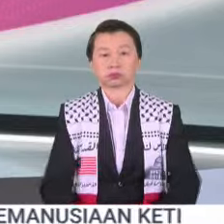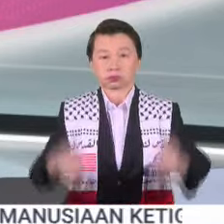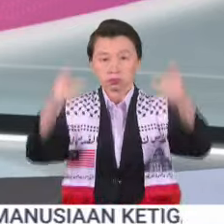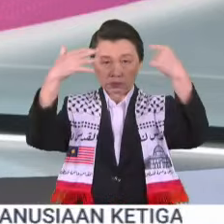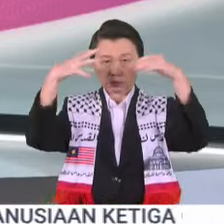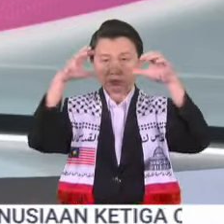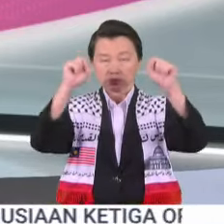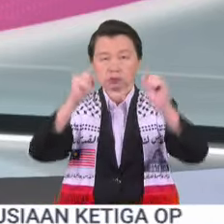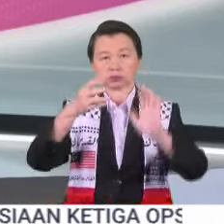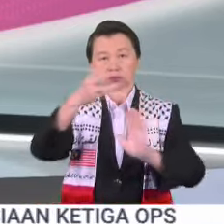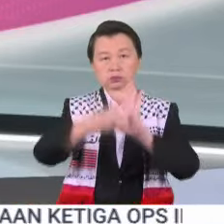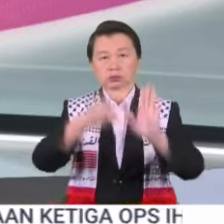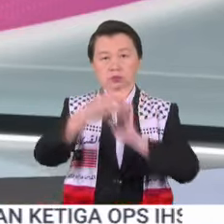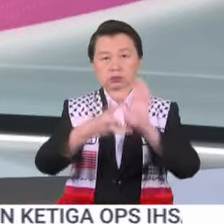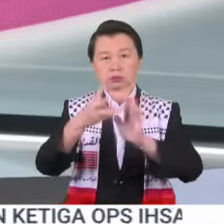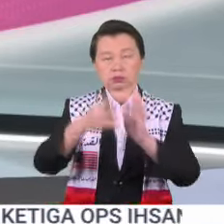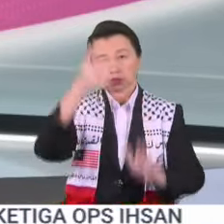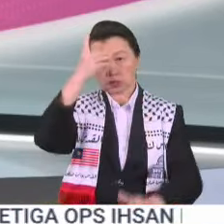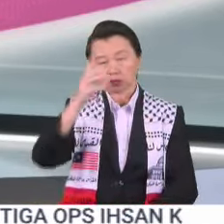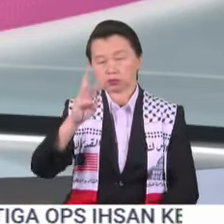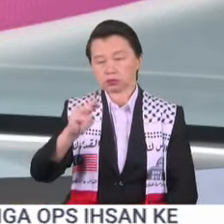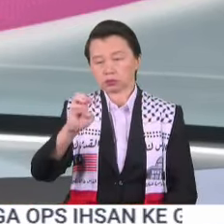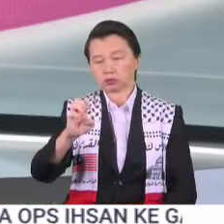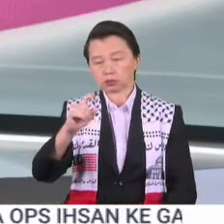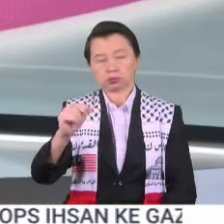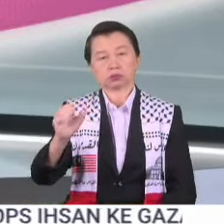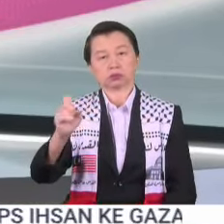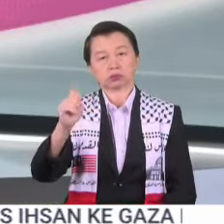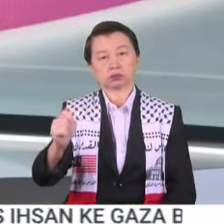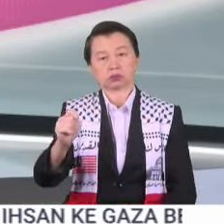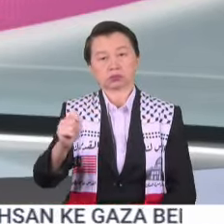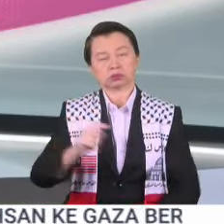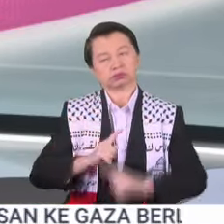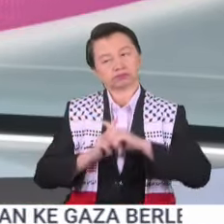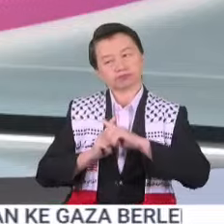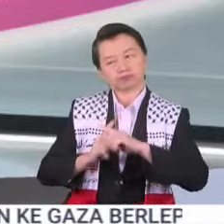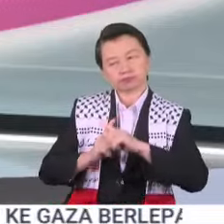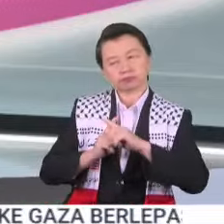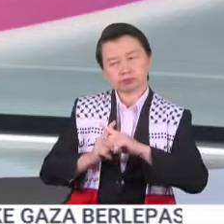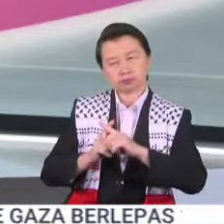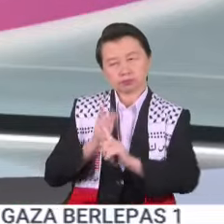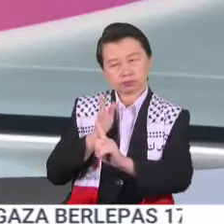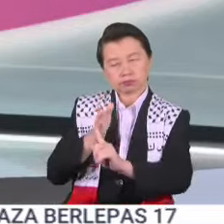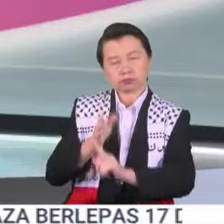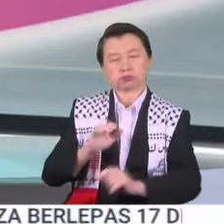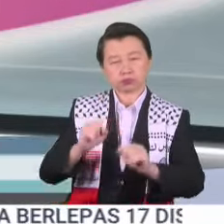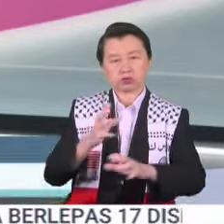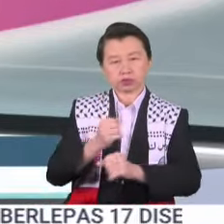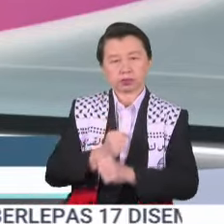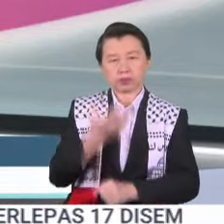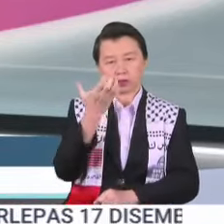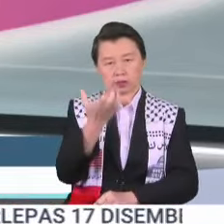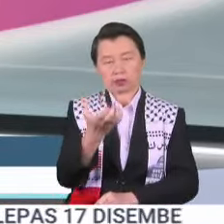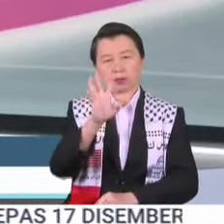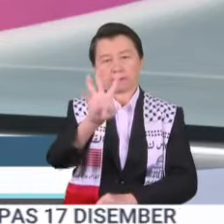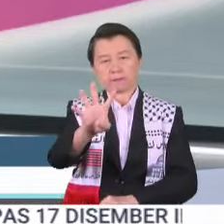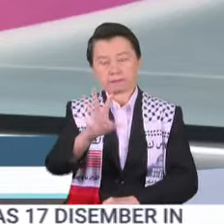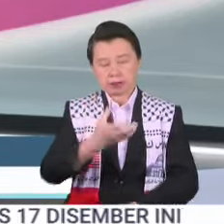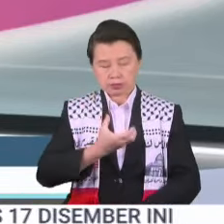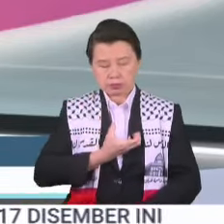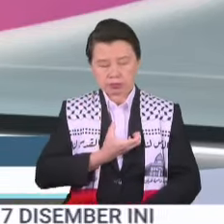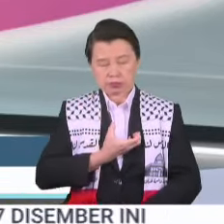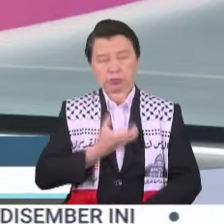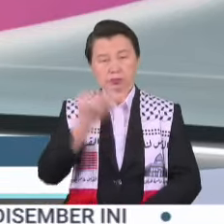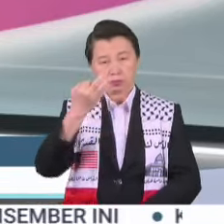Presiden Majlis Paralimpik Malaysia MPM Datuk Seri Megat D. Shariman Zahrudin optimis sasaran awal 4 pingat emas di Sukan Paralimpik